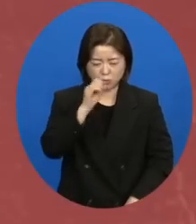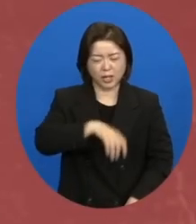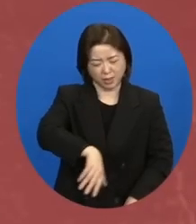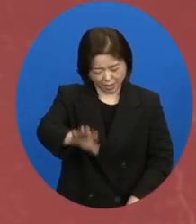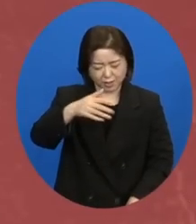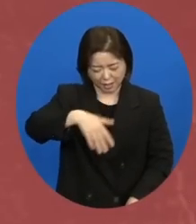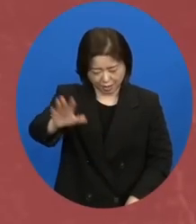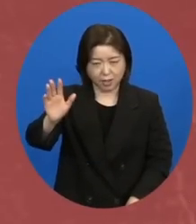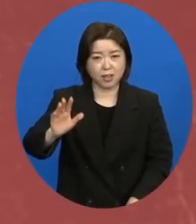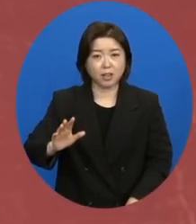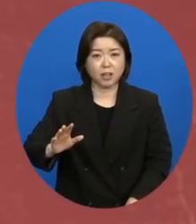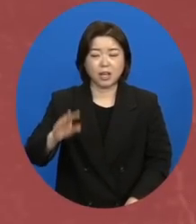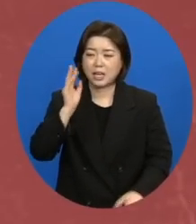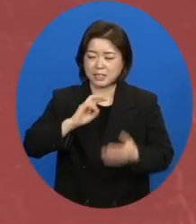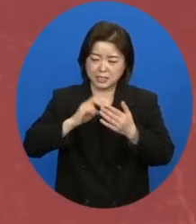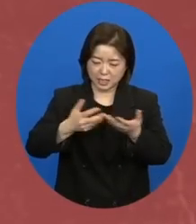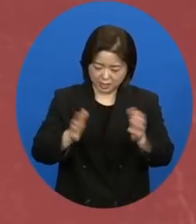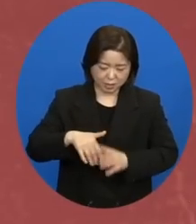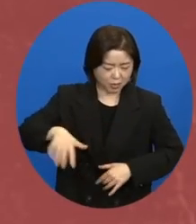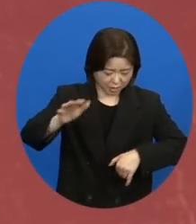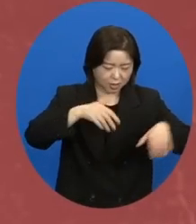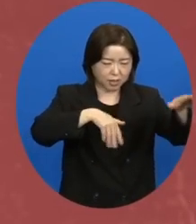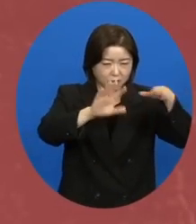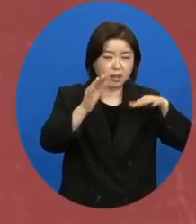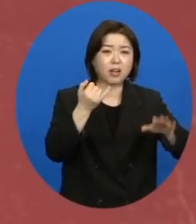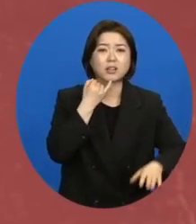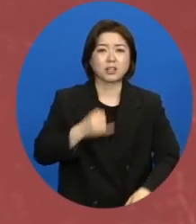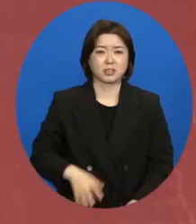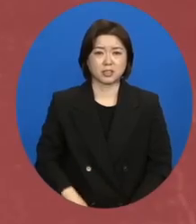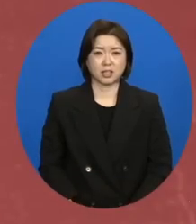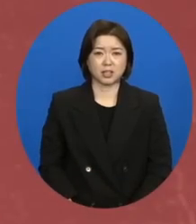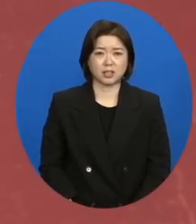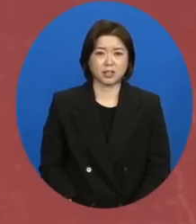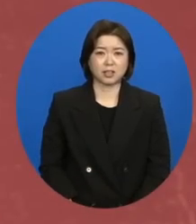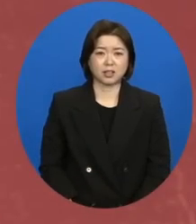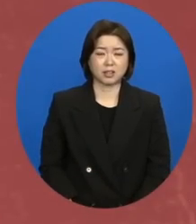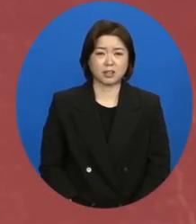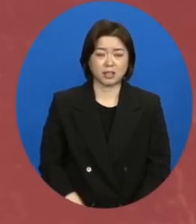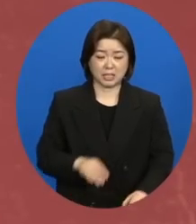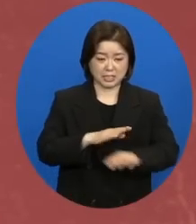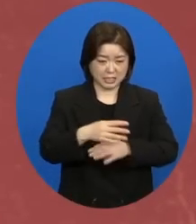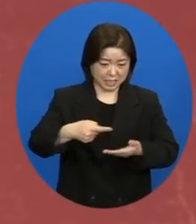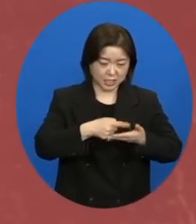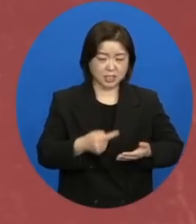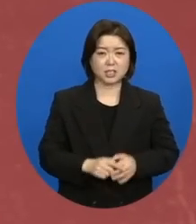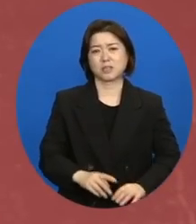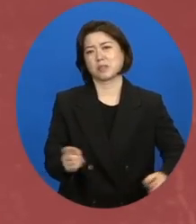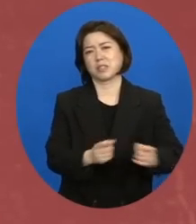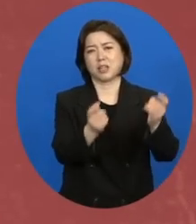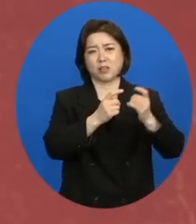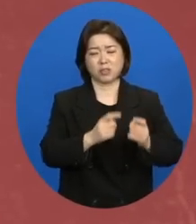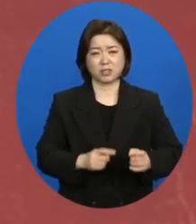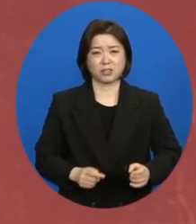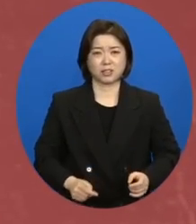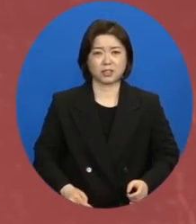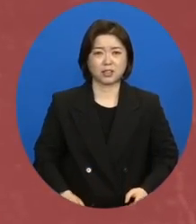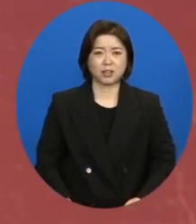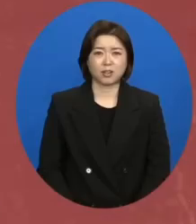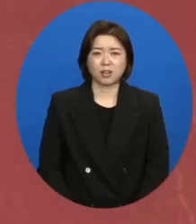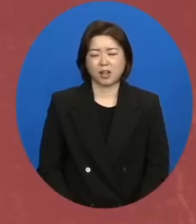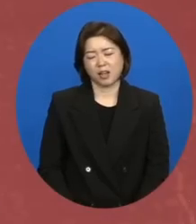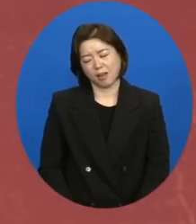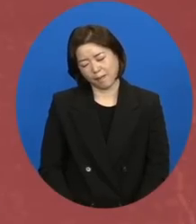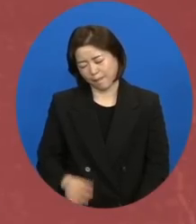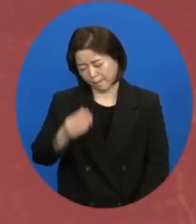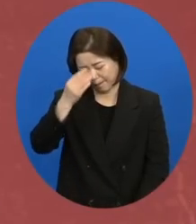다. 찬양대마다 다 가. 나중에 그냥 차 신청하는 것 때문에 막 싸우고 아유